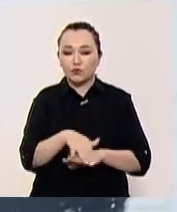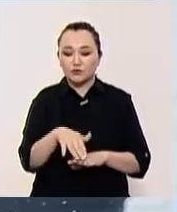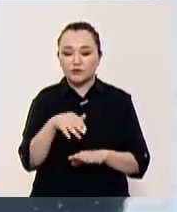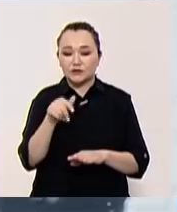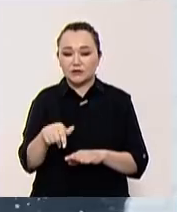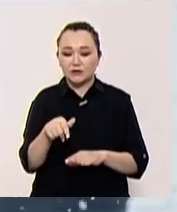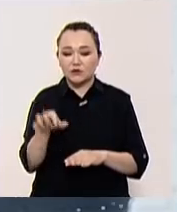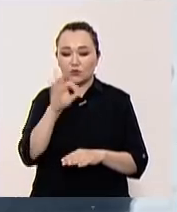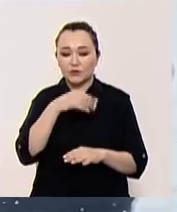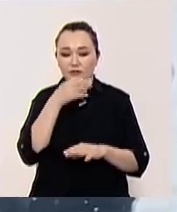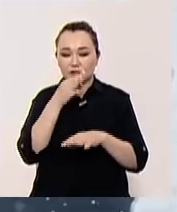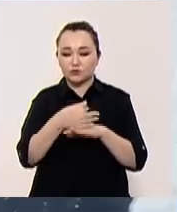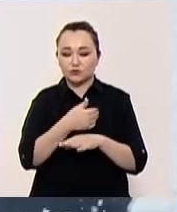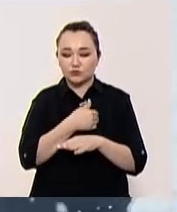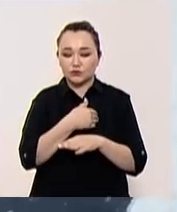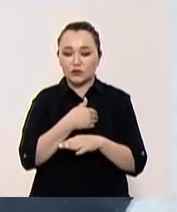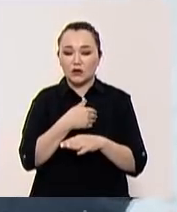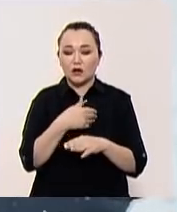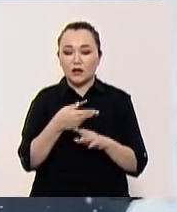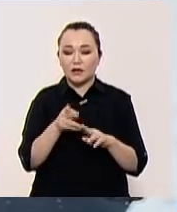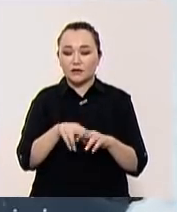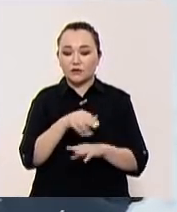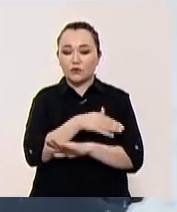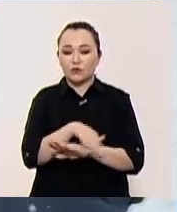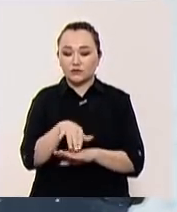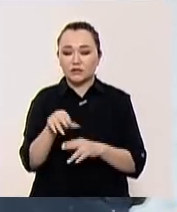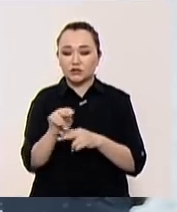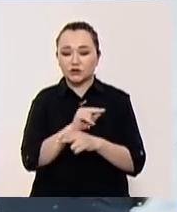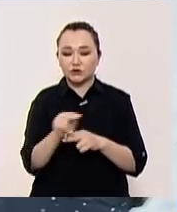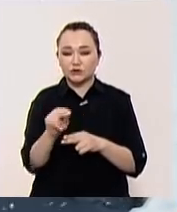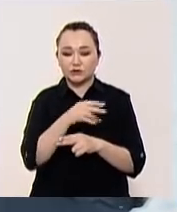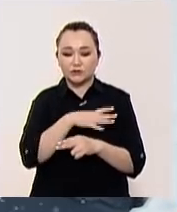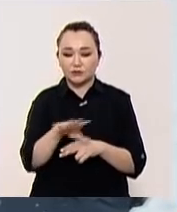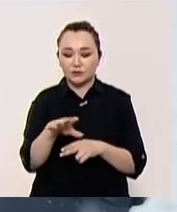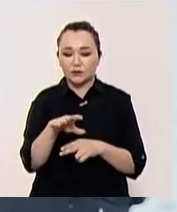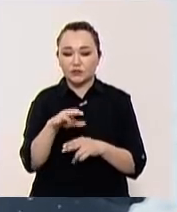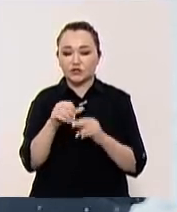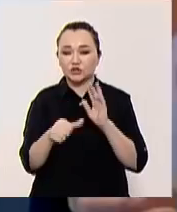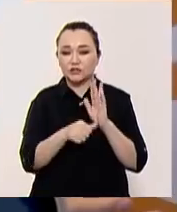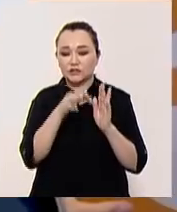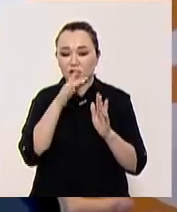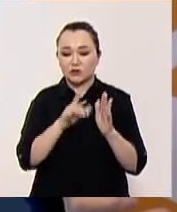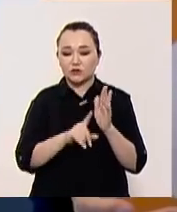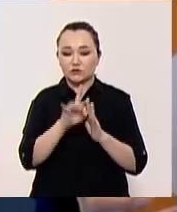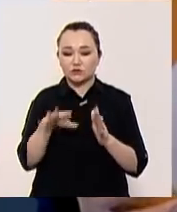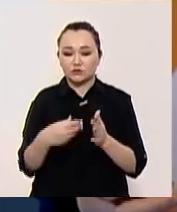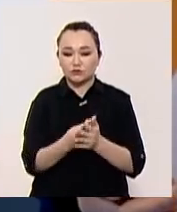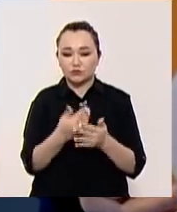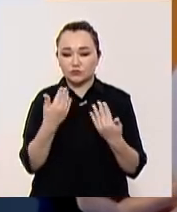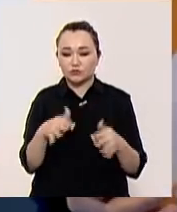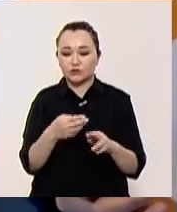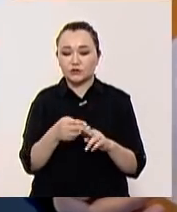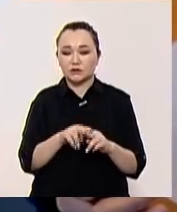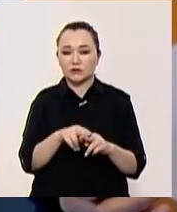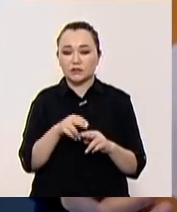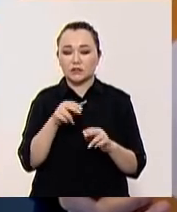Сол көше туралы соны айтайын деп келген пікірімді. Осы көше жөнделмегелі міне 16 жылдан бастап жүгіріп келеміз осы көше үшін.